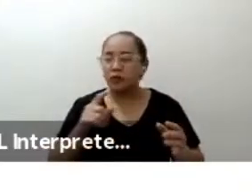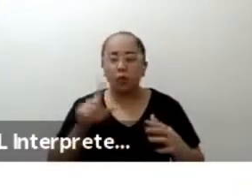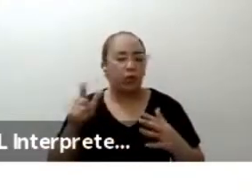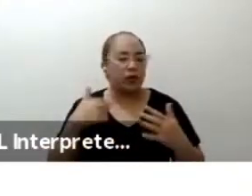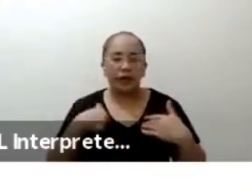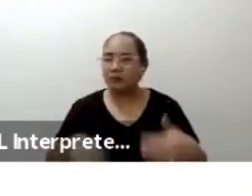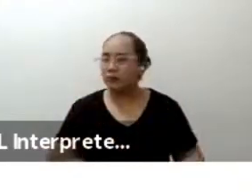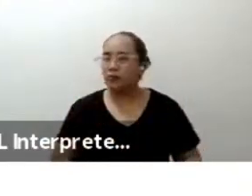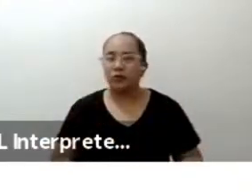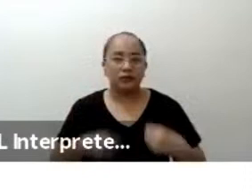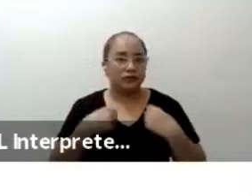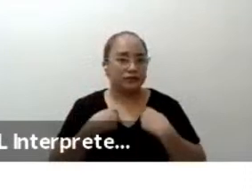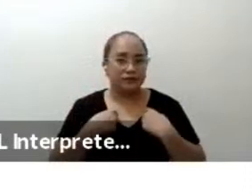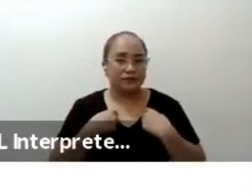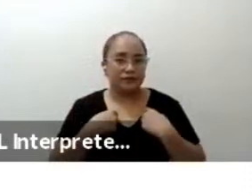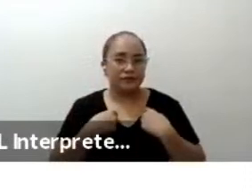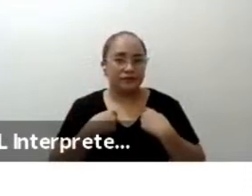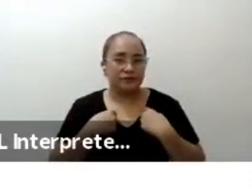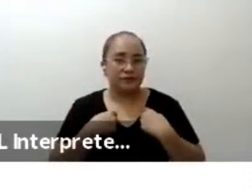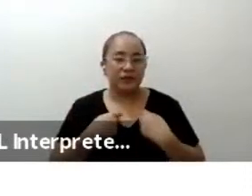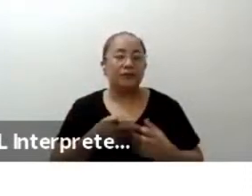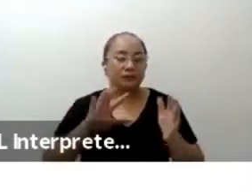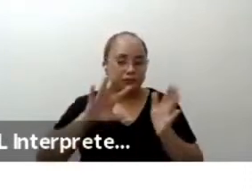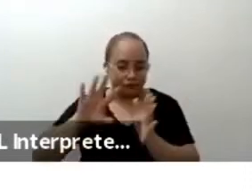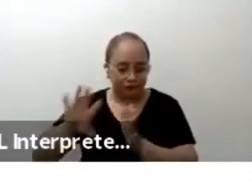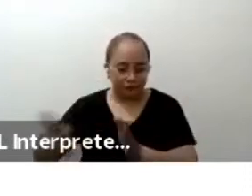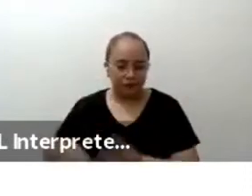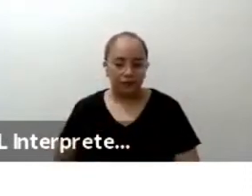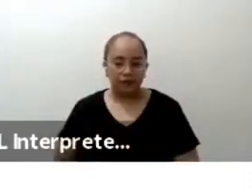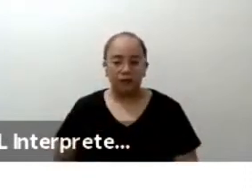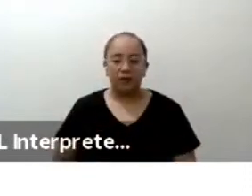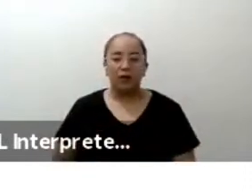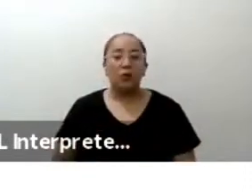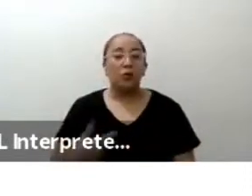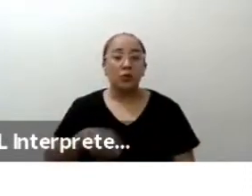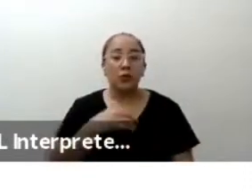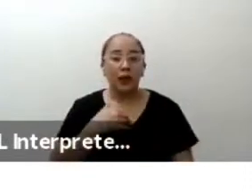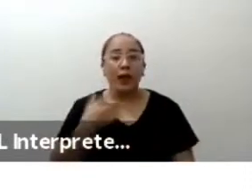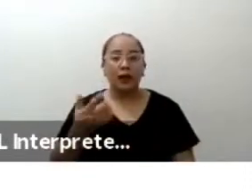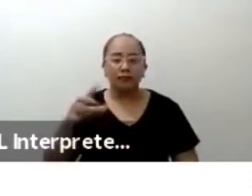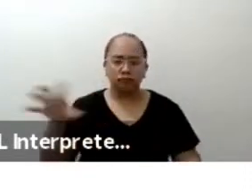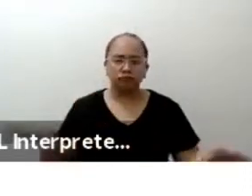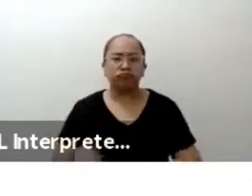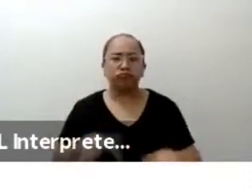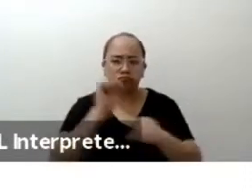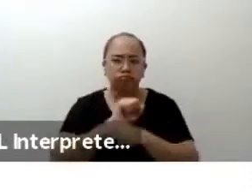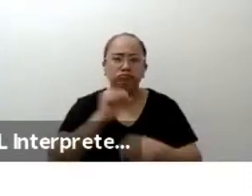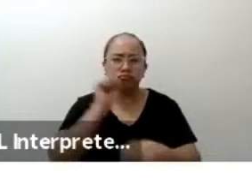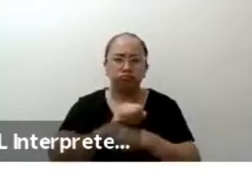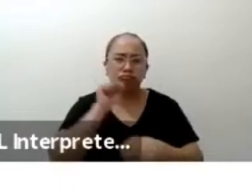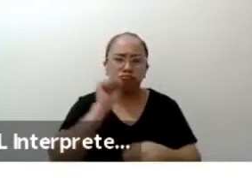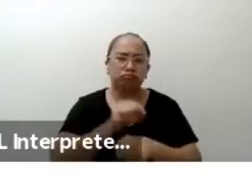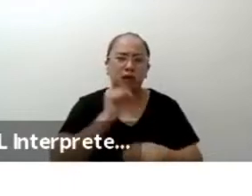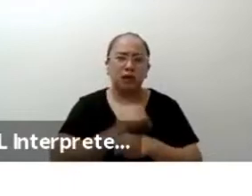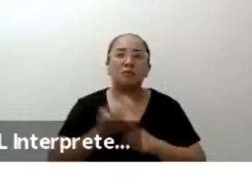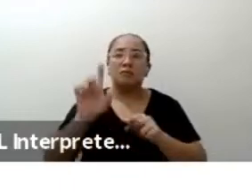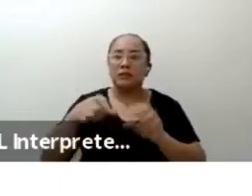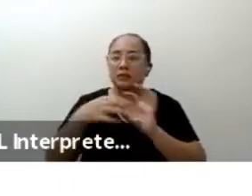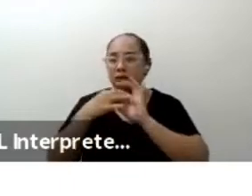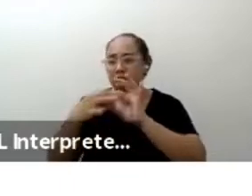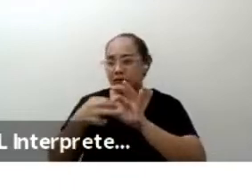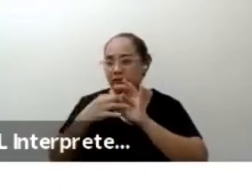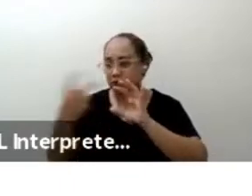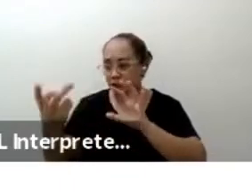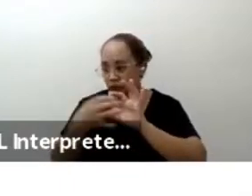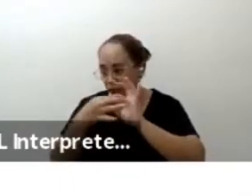dito. Bukod doon, lahat tayo ay kailangang magtrabaho, mag-cooperate with each